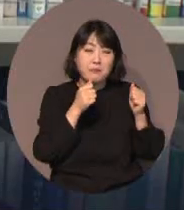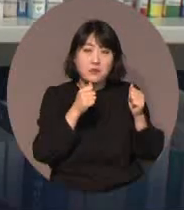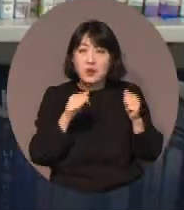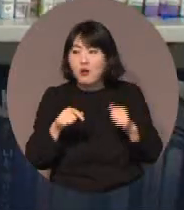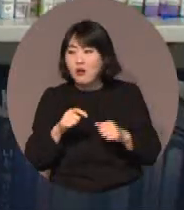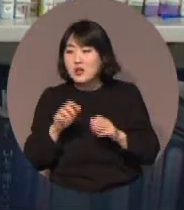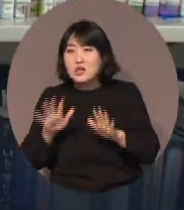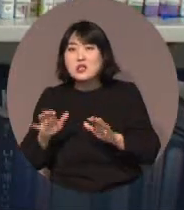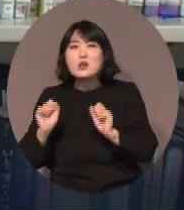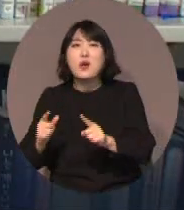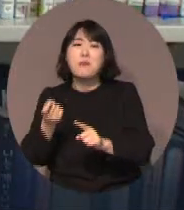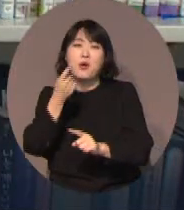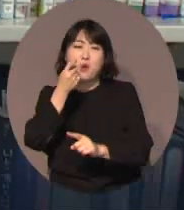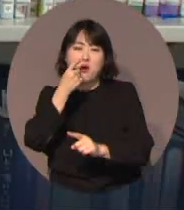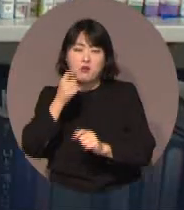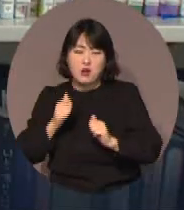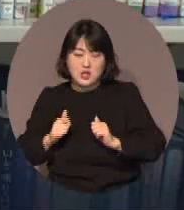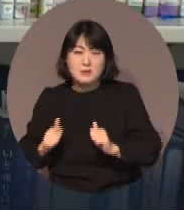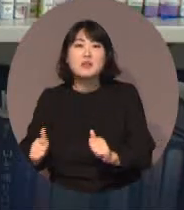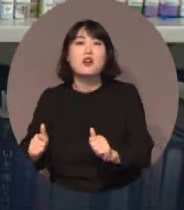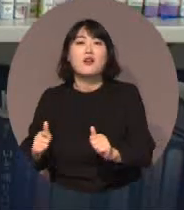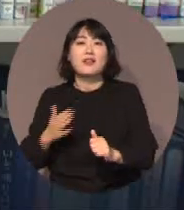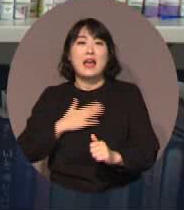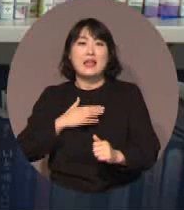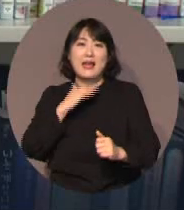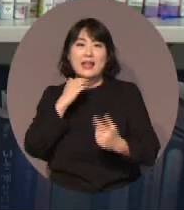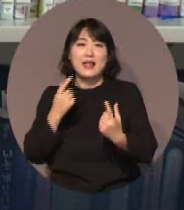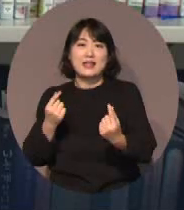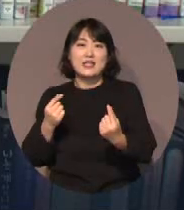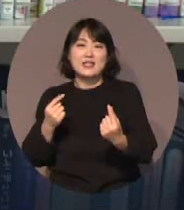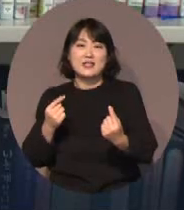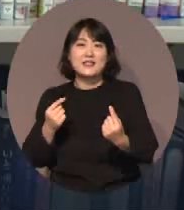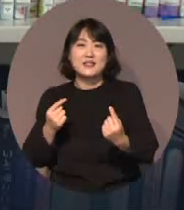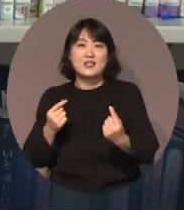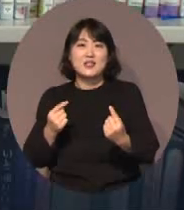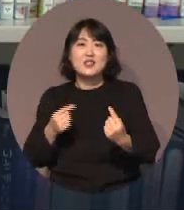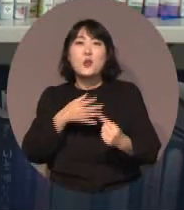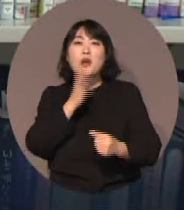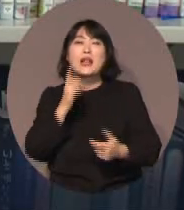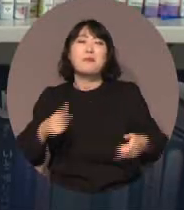되니까 열심히 공부해서 경로당의 노인들하고 같이